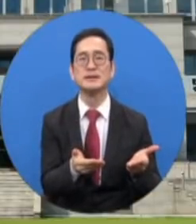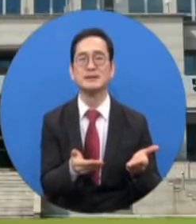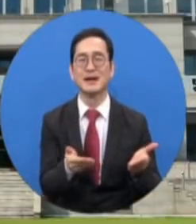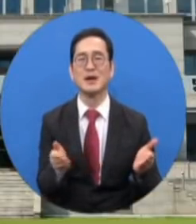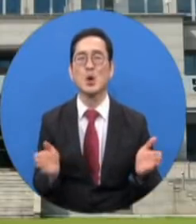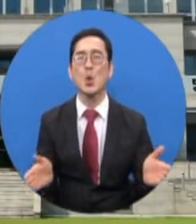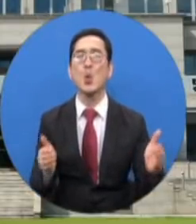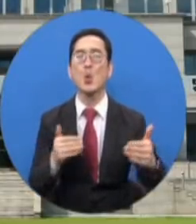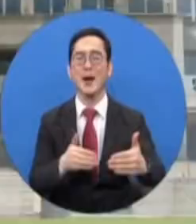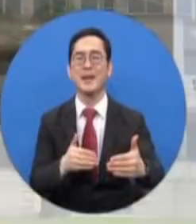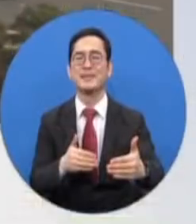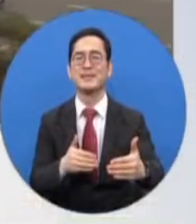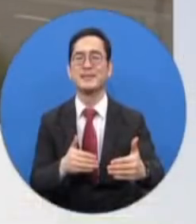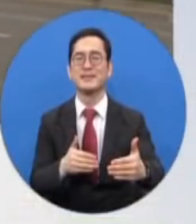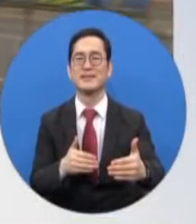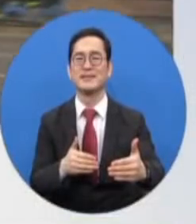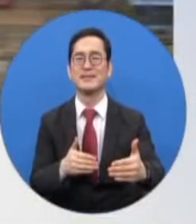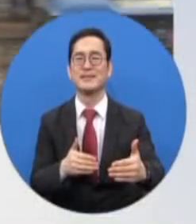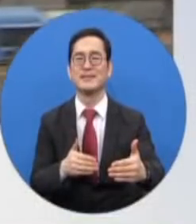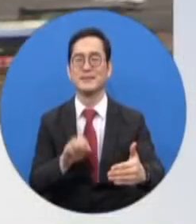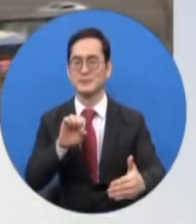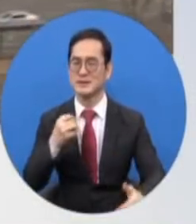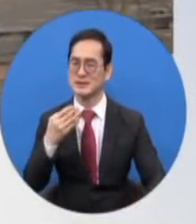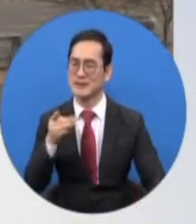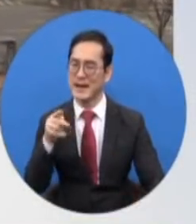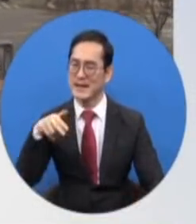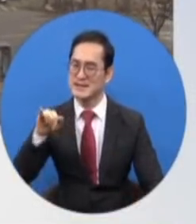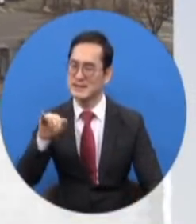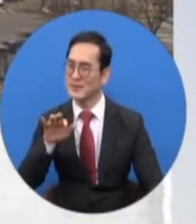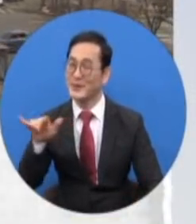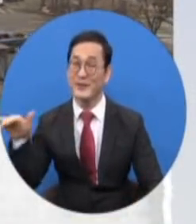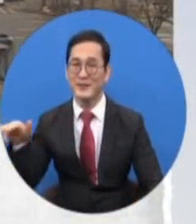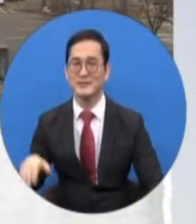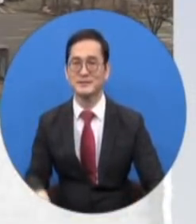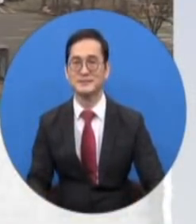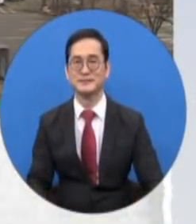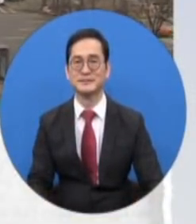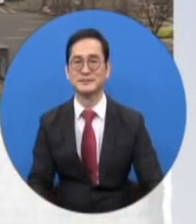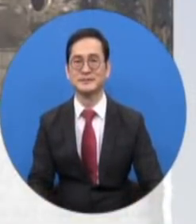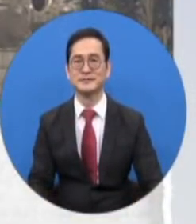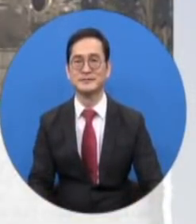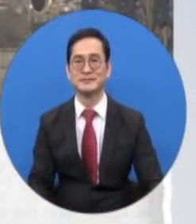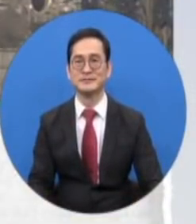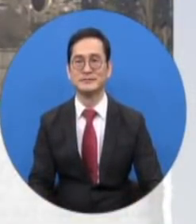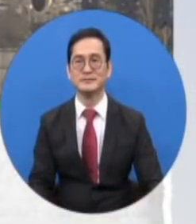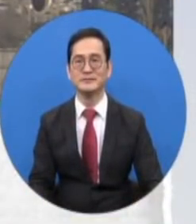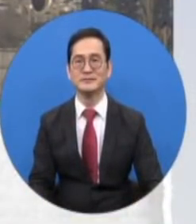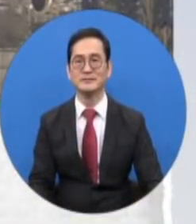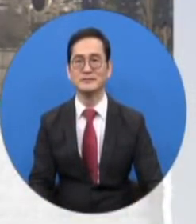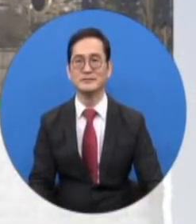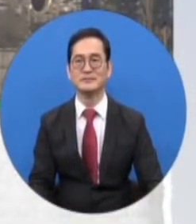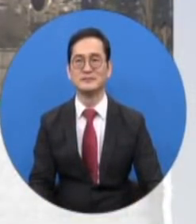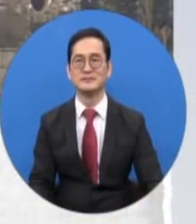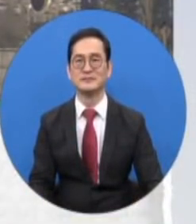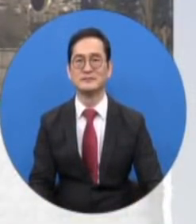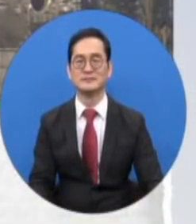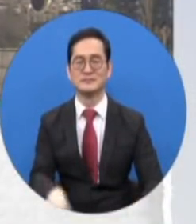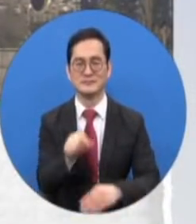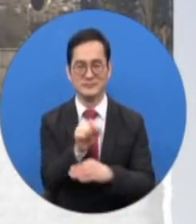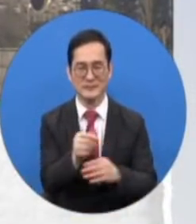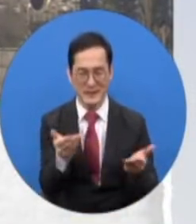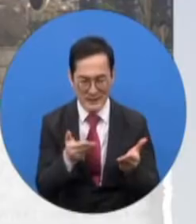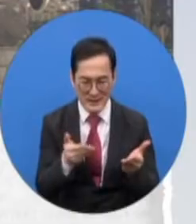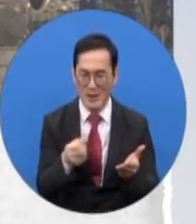공간이라는 의미로 보입니다. 미 백악관처럼 단순히 집무실 그리고 공간이라는 개념을 넘어서서 대통령이 대외적으로 활동할 뿐만